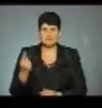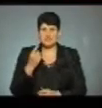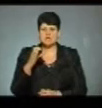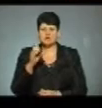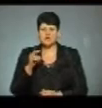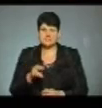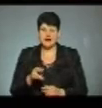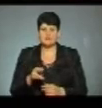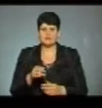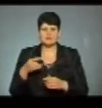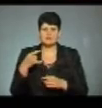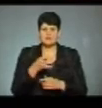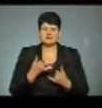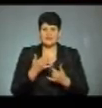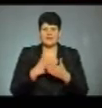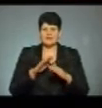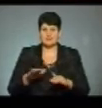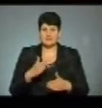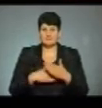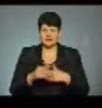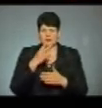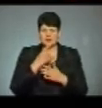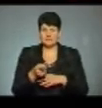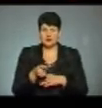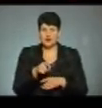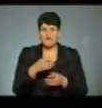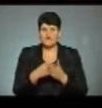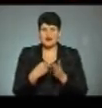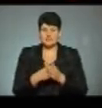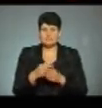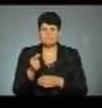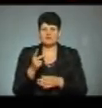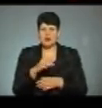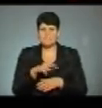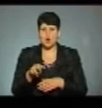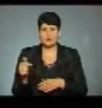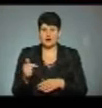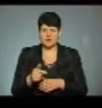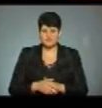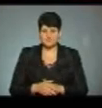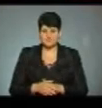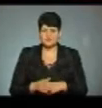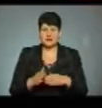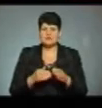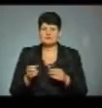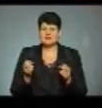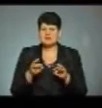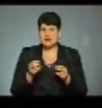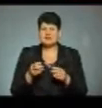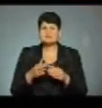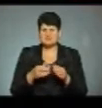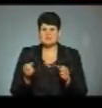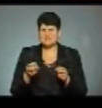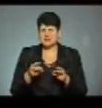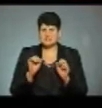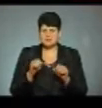для дітей з інвалідністю репрезентували в Тернополі. Його вартість – 1,5 мільйона гривень. Фахівці безпосередньо в автобусі зможуть